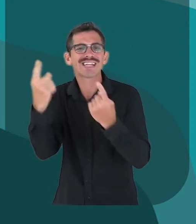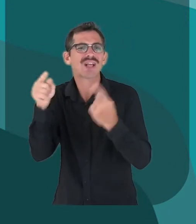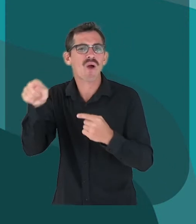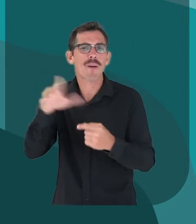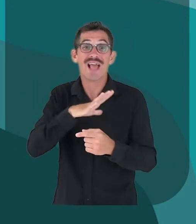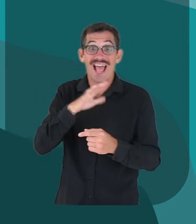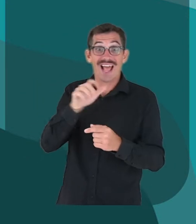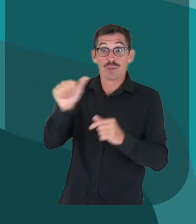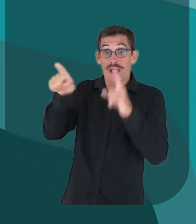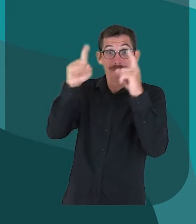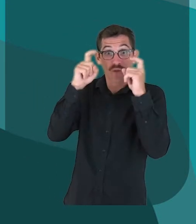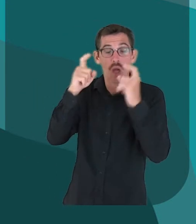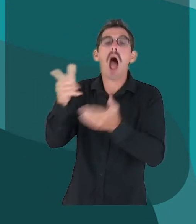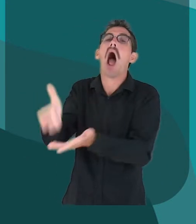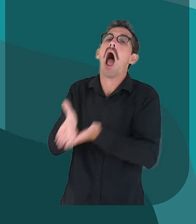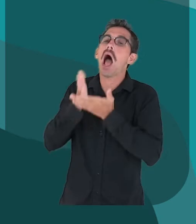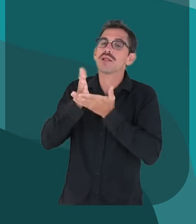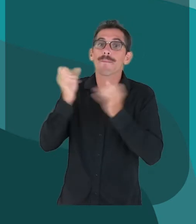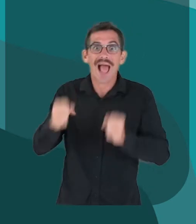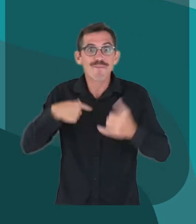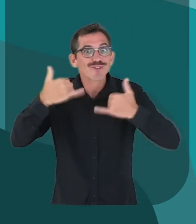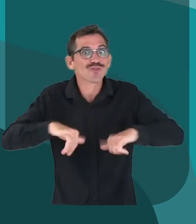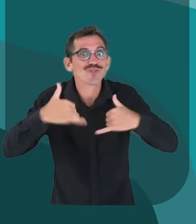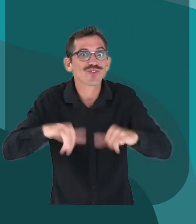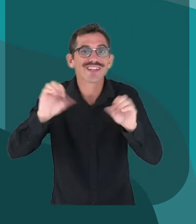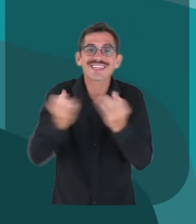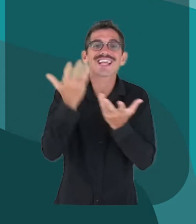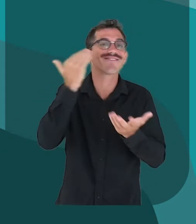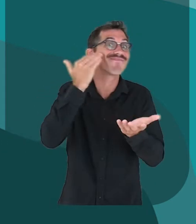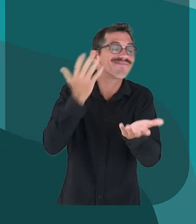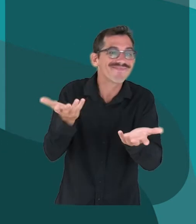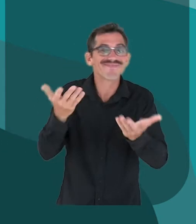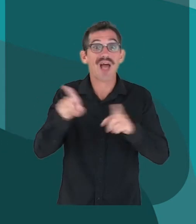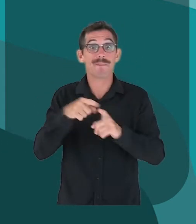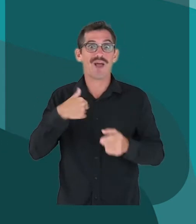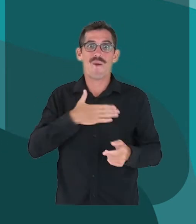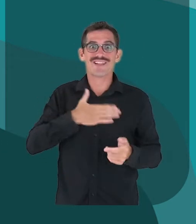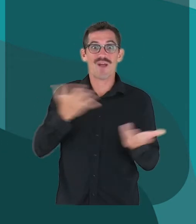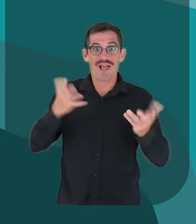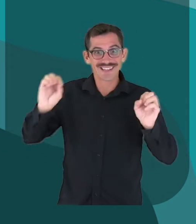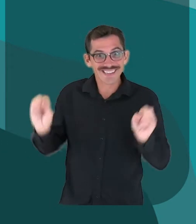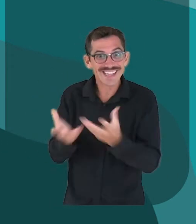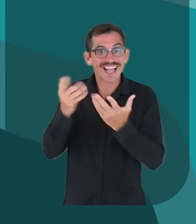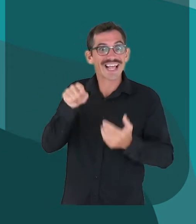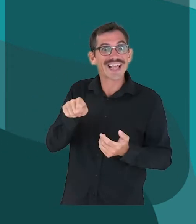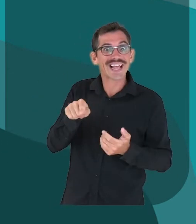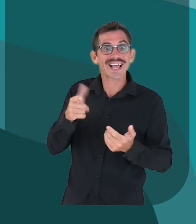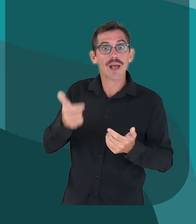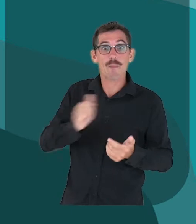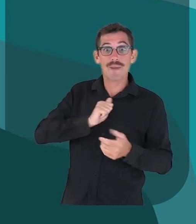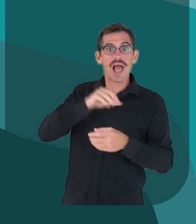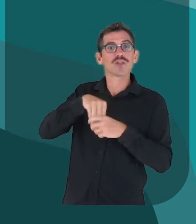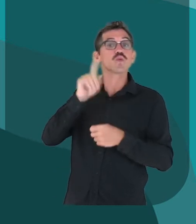à faire, mais justement la photo a beaucoup aidé pour ça. Le fait d'être capable de continuer à créer, puis d'être content de ce que je créais dans